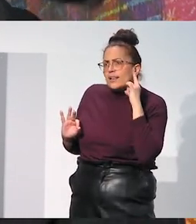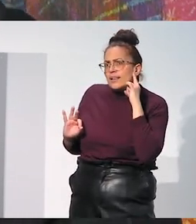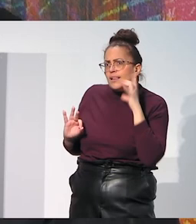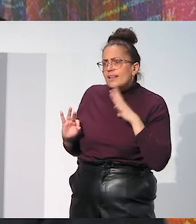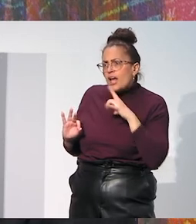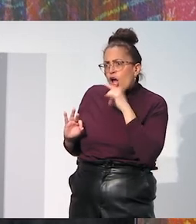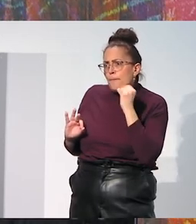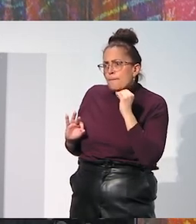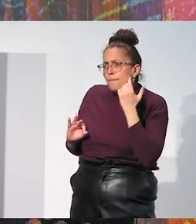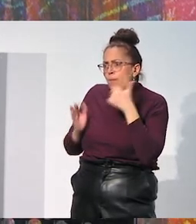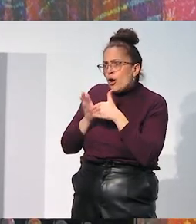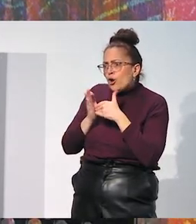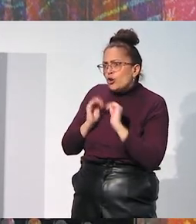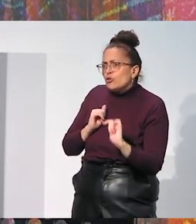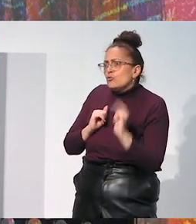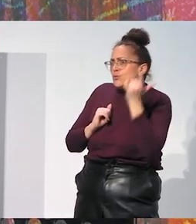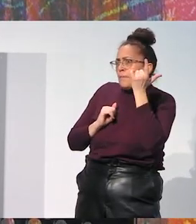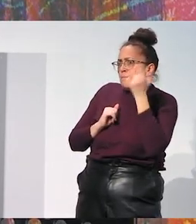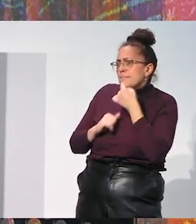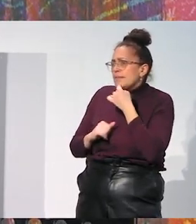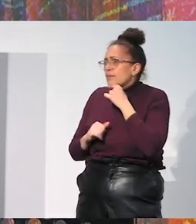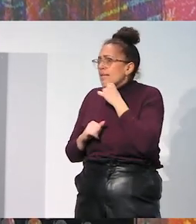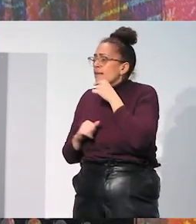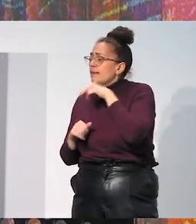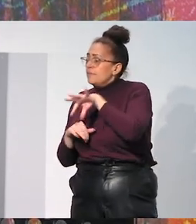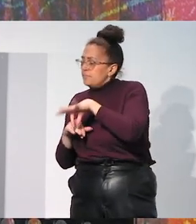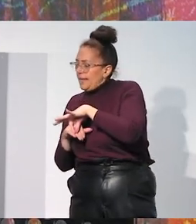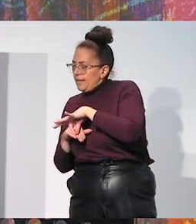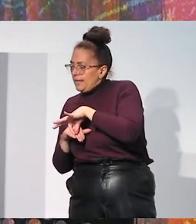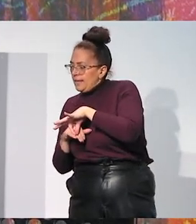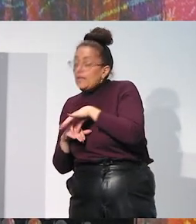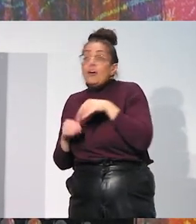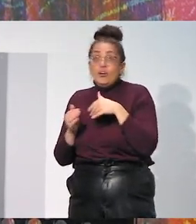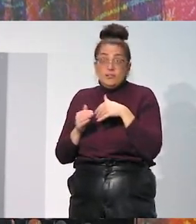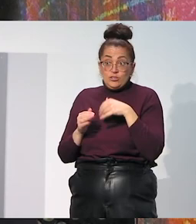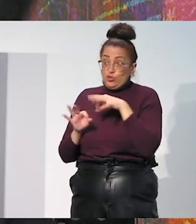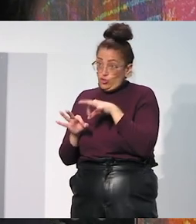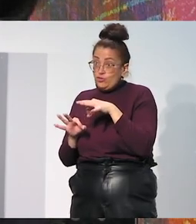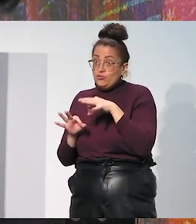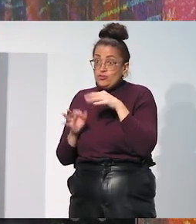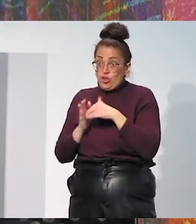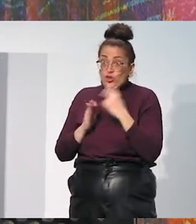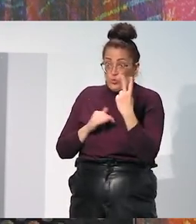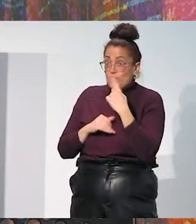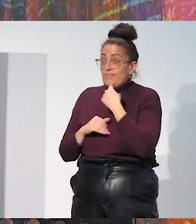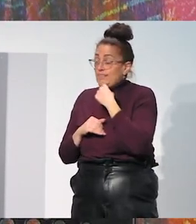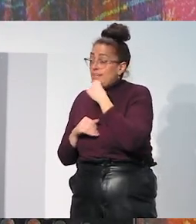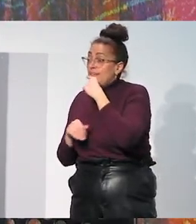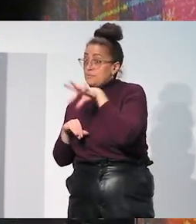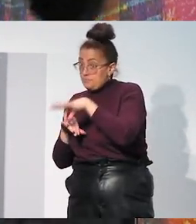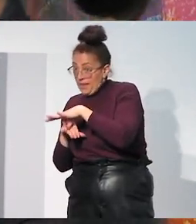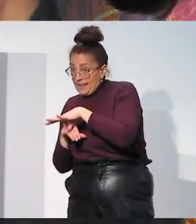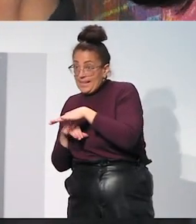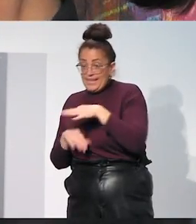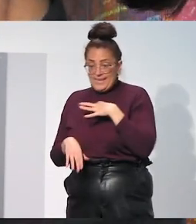père de cette femme. Oui. Alors, il y a 2 autres hommes. Il y a le père de cette femme et il y a son fils. Oui. Tous les